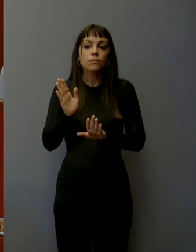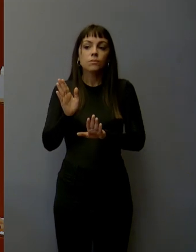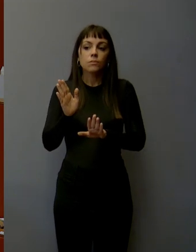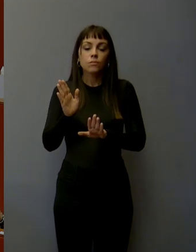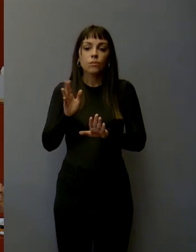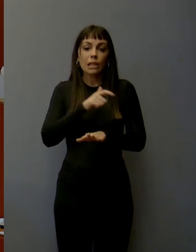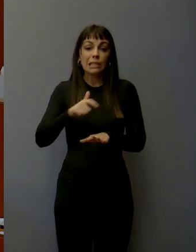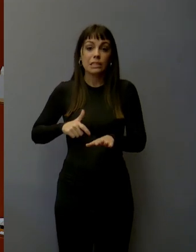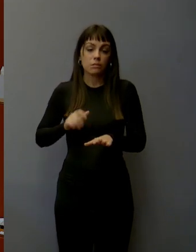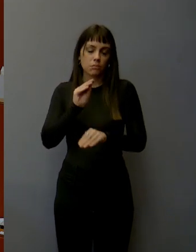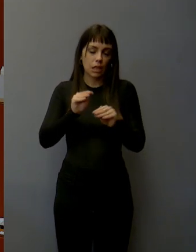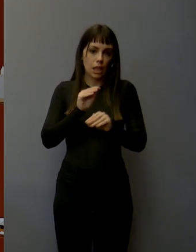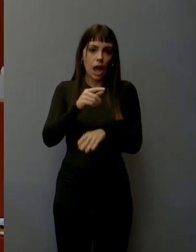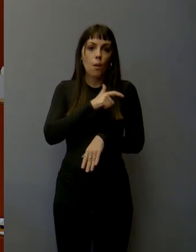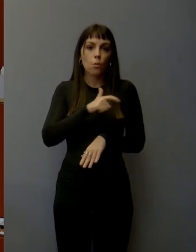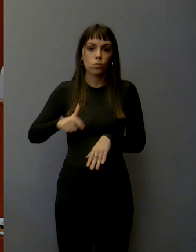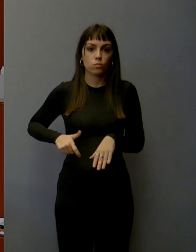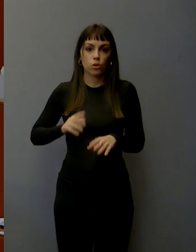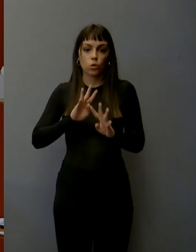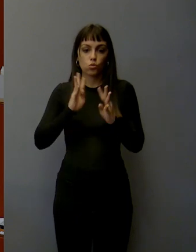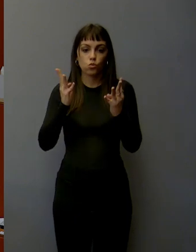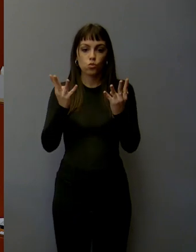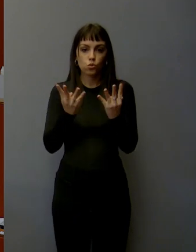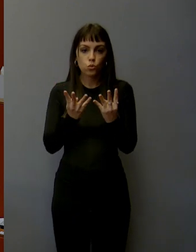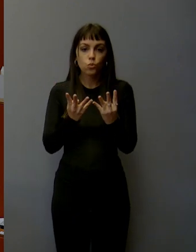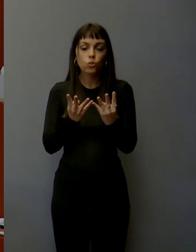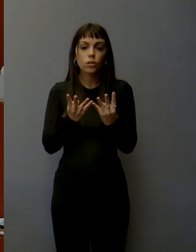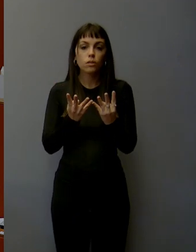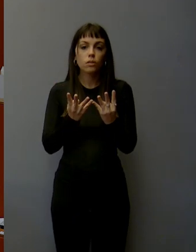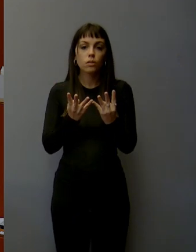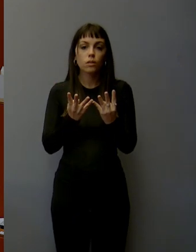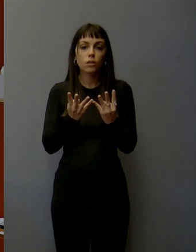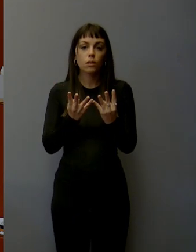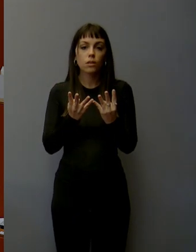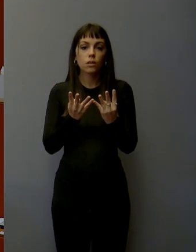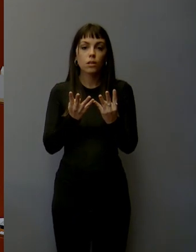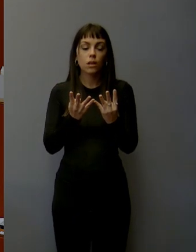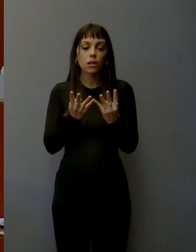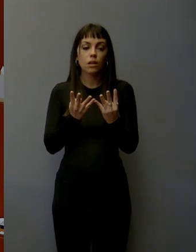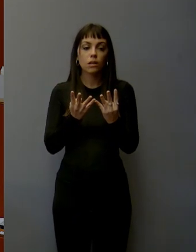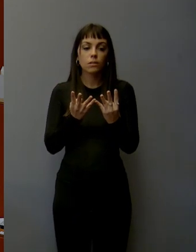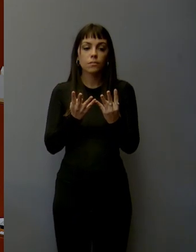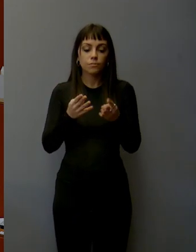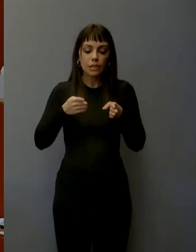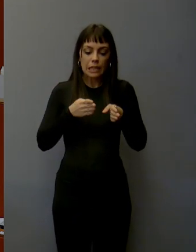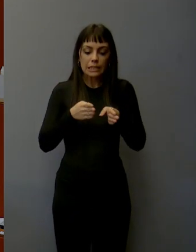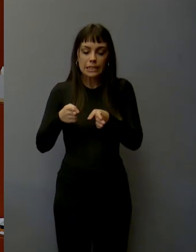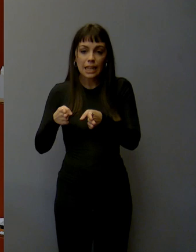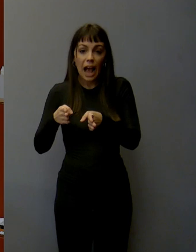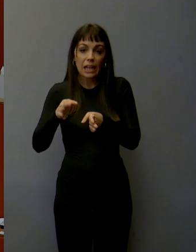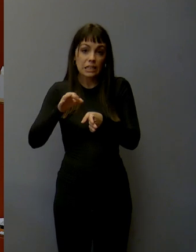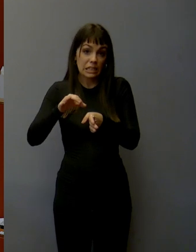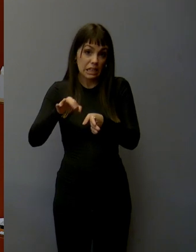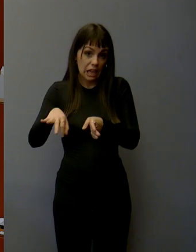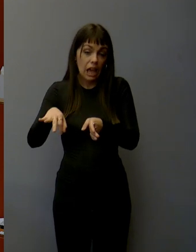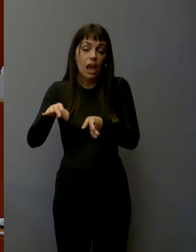laddove è possibile a valutare la possibilità di acquisire alcune strade private proprio perché